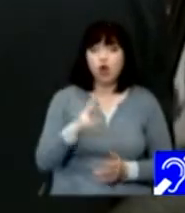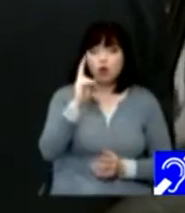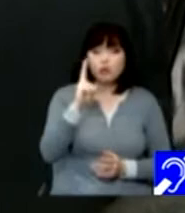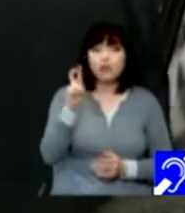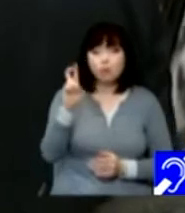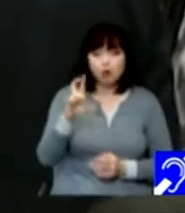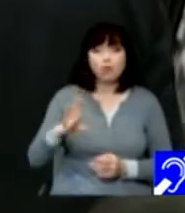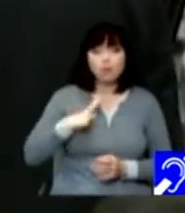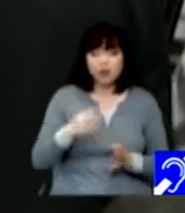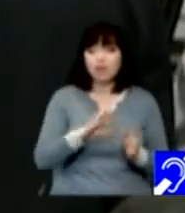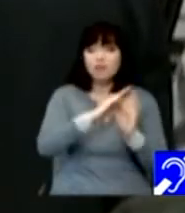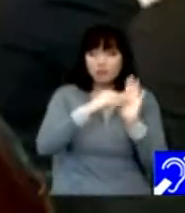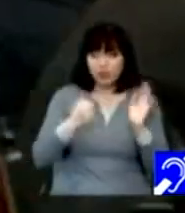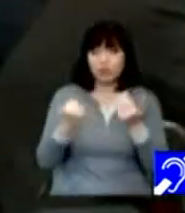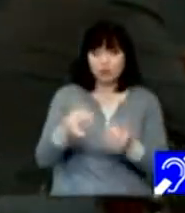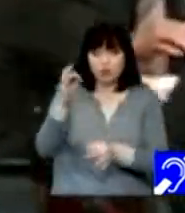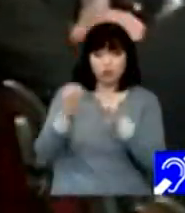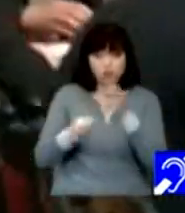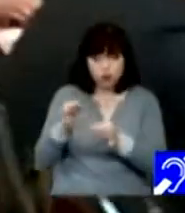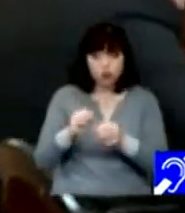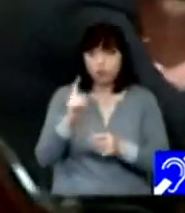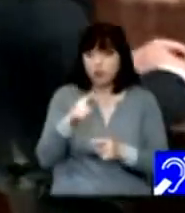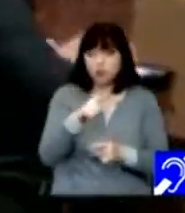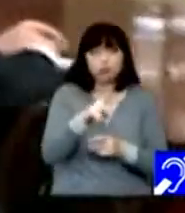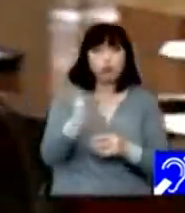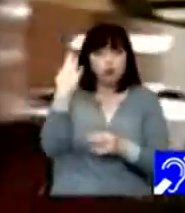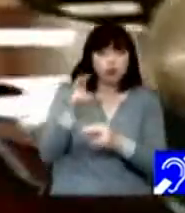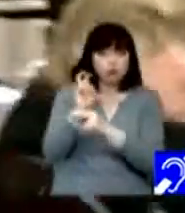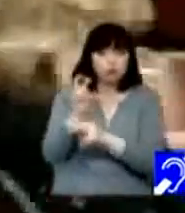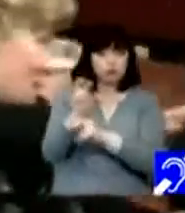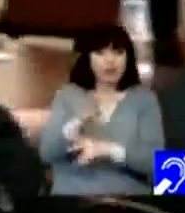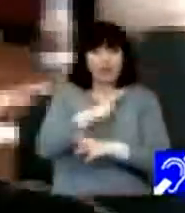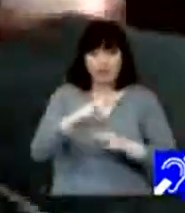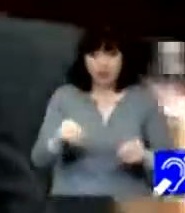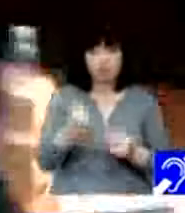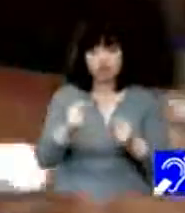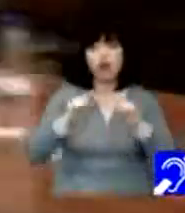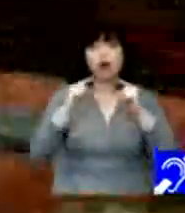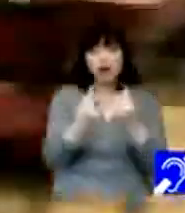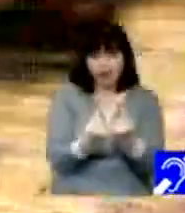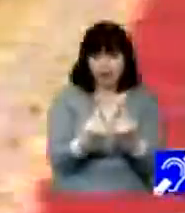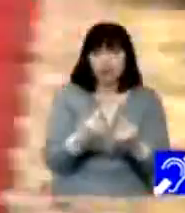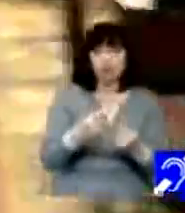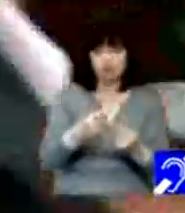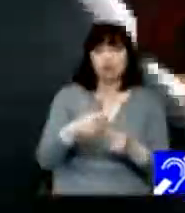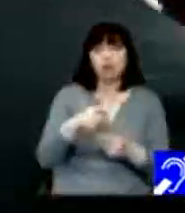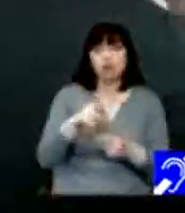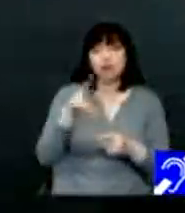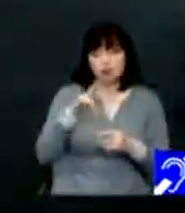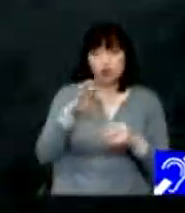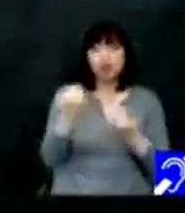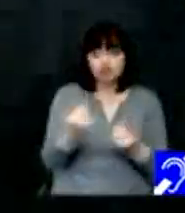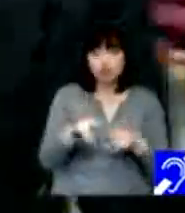Constantin Botnar a fost citat astăzi la judecătorie deoarece nu s-a prezentat. I s-a aplicat măsura arestului preventiv în lipsă și a fost dat